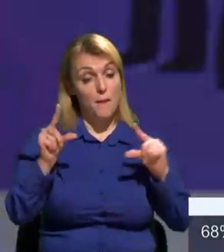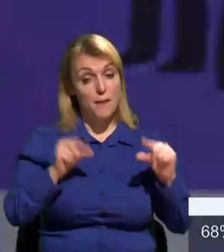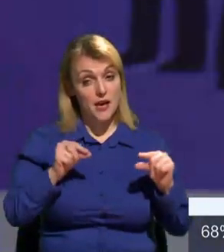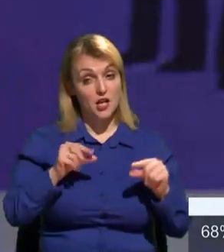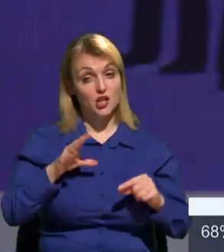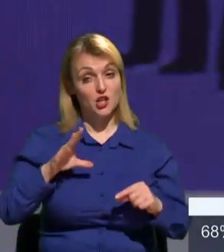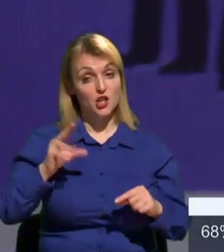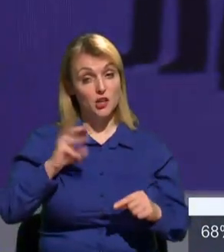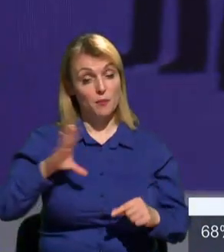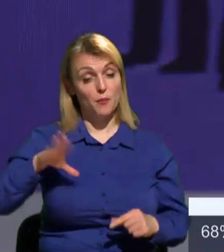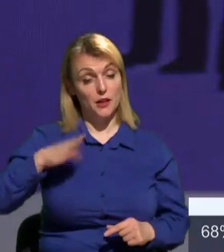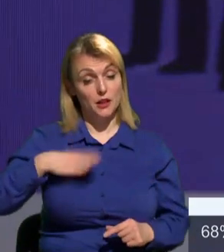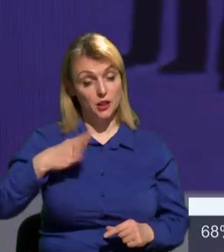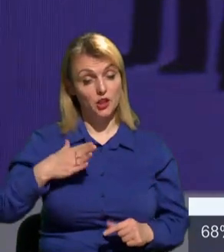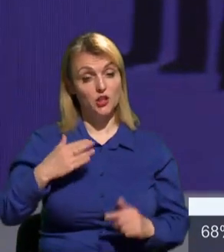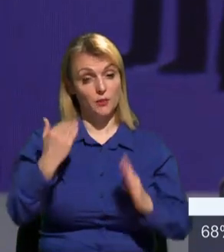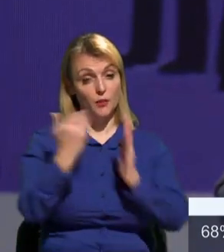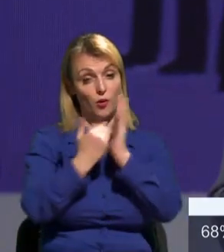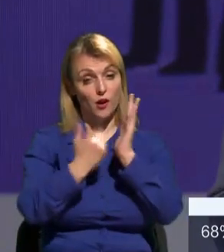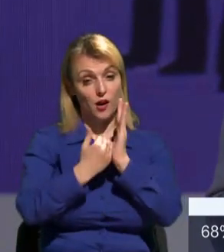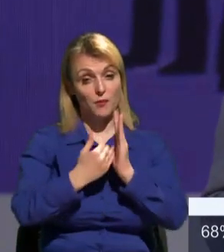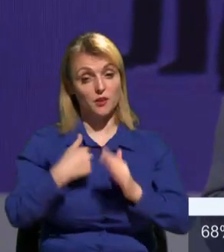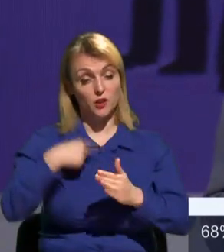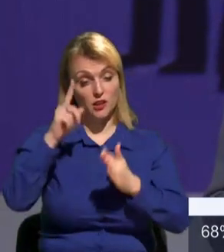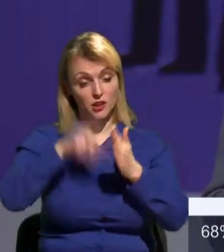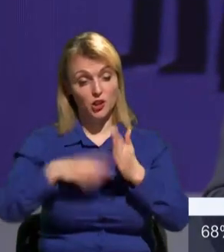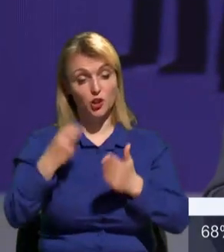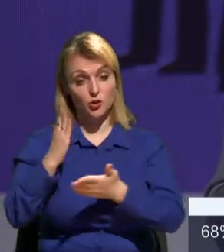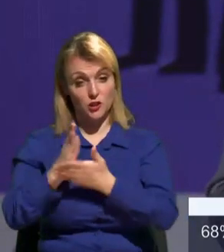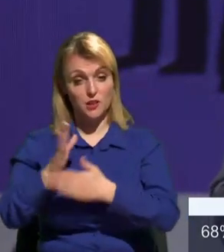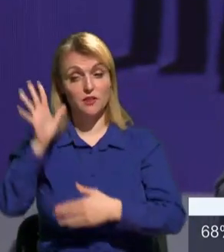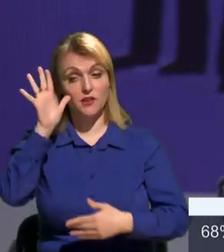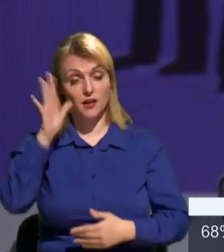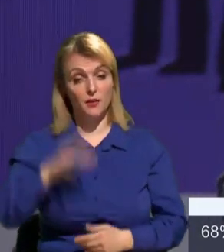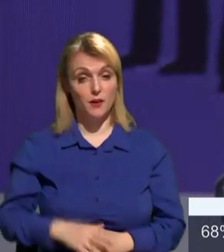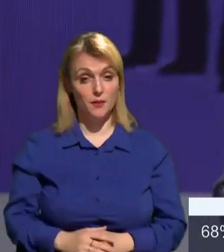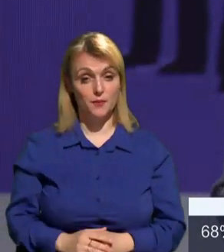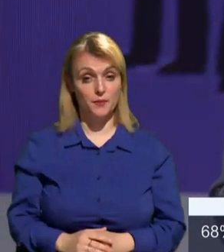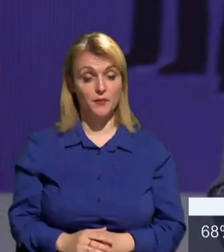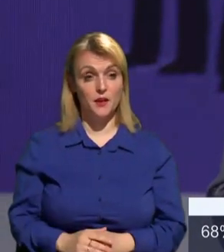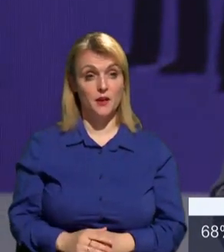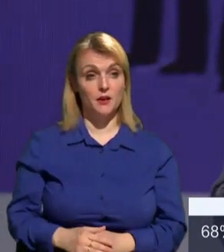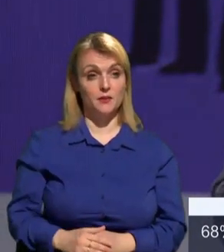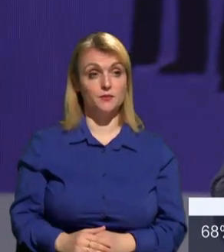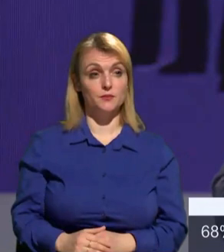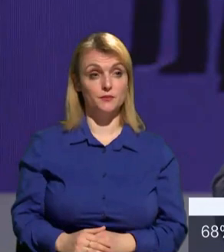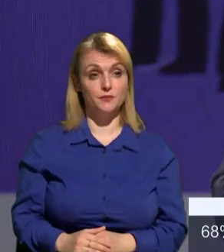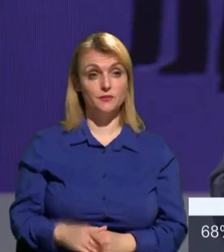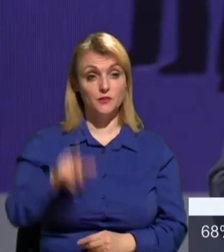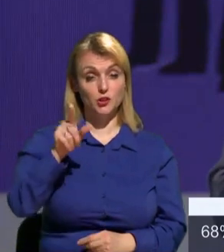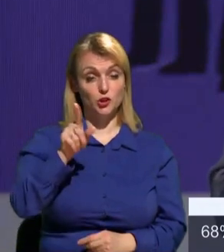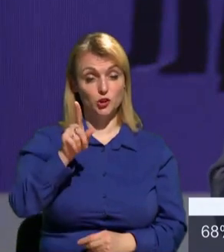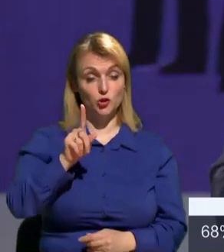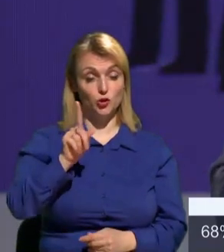că mai există timp o zi pentru candidați să convingă